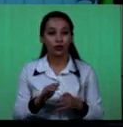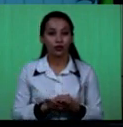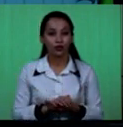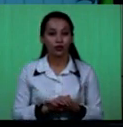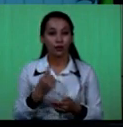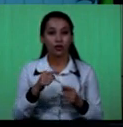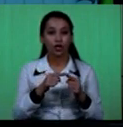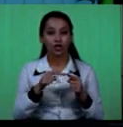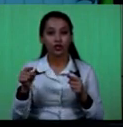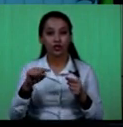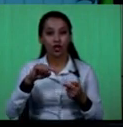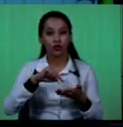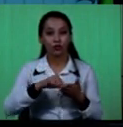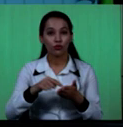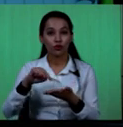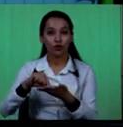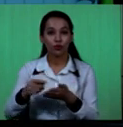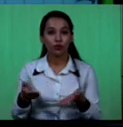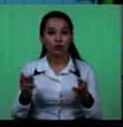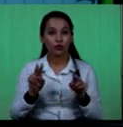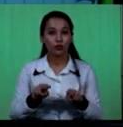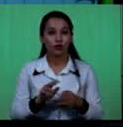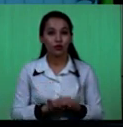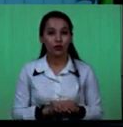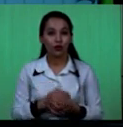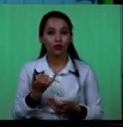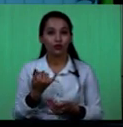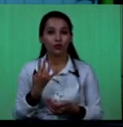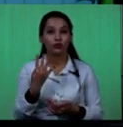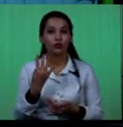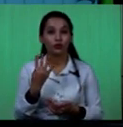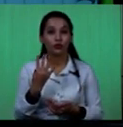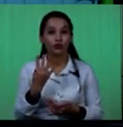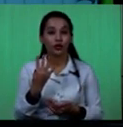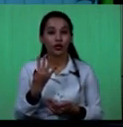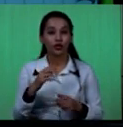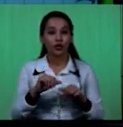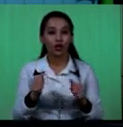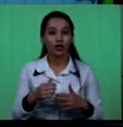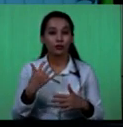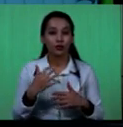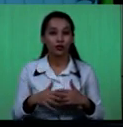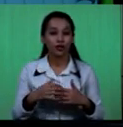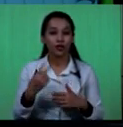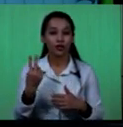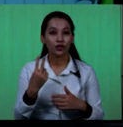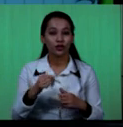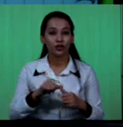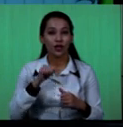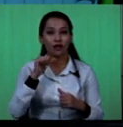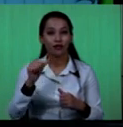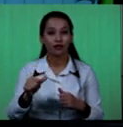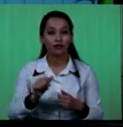Demak, bu hozir mana shu 4 ta shaklimizdan ikkinchi shaklimiz ajralib